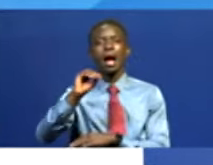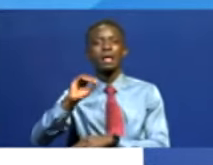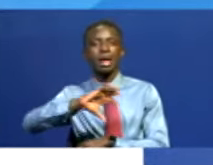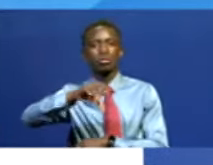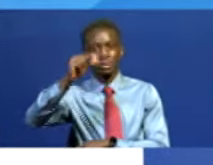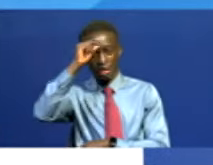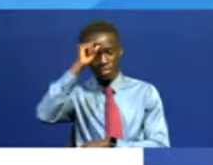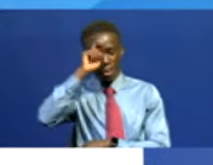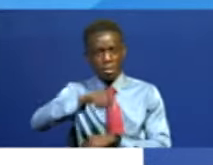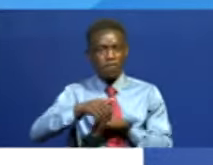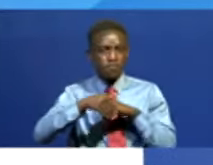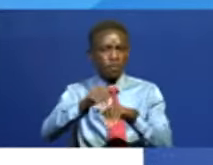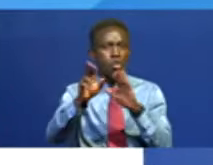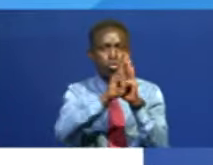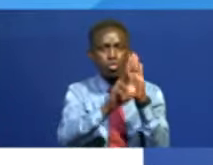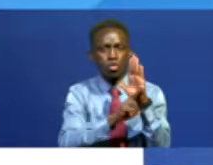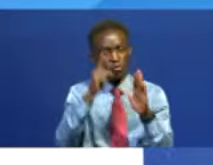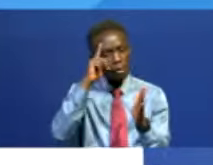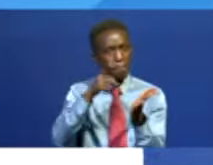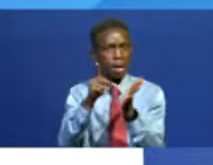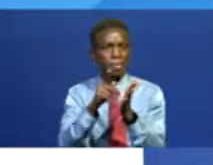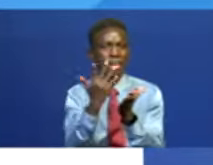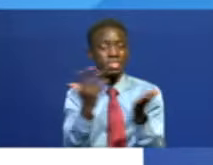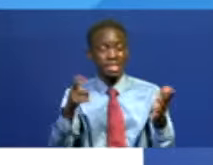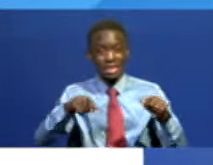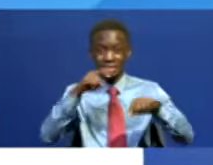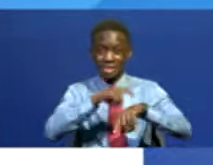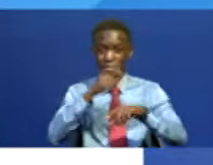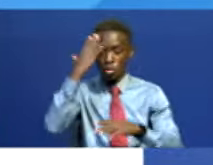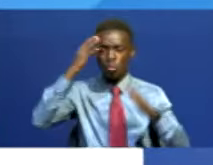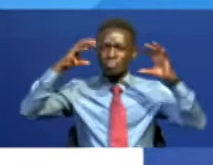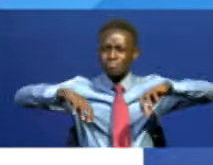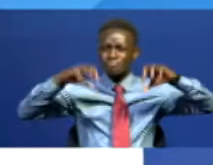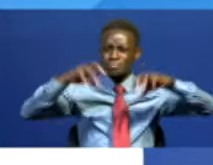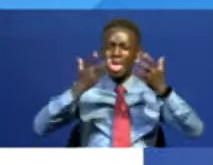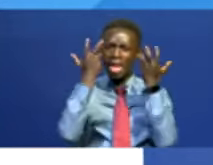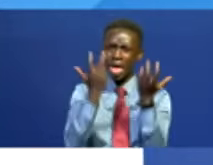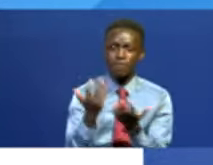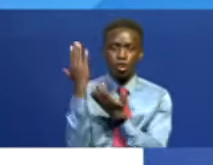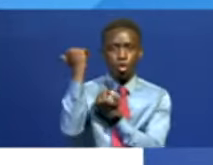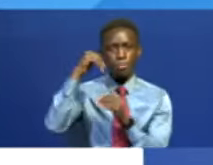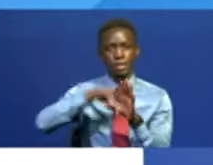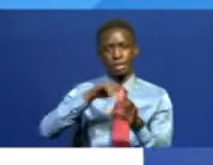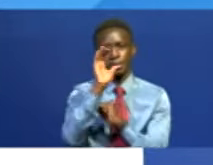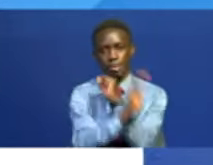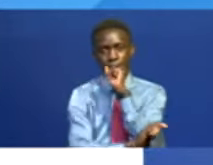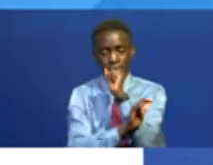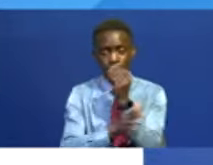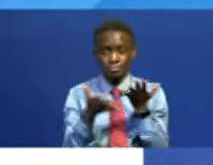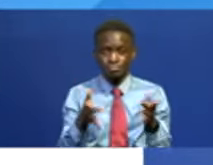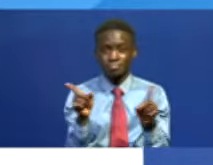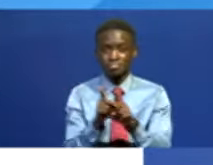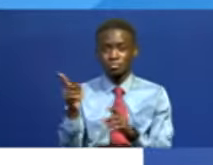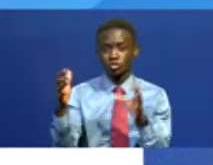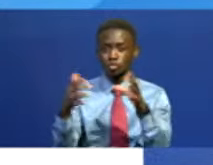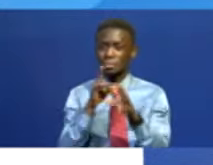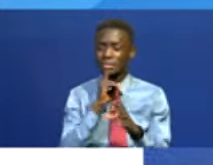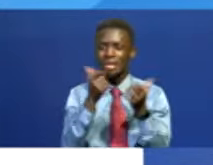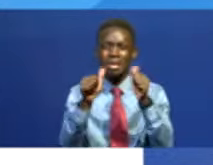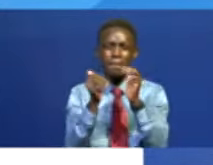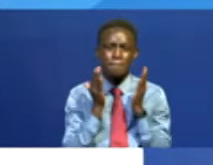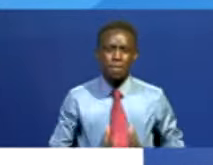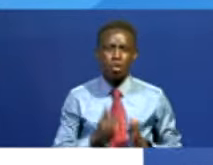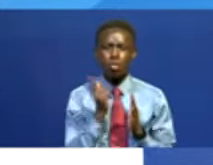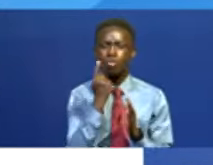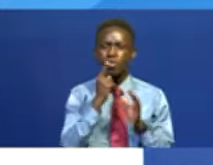za ununuzi wa bidhaa na huduma wakati huu ambapo mvua za Elnino zinatarajiwa nchini. Tume hiyo imesema kuwa yeyote